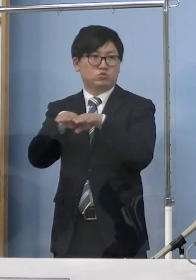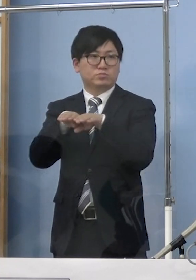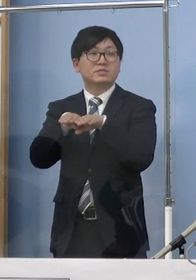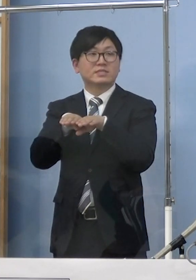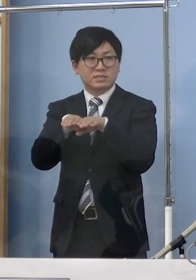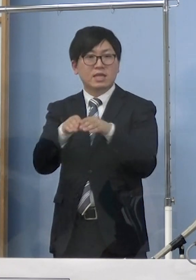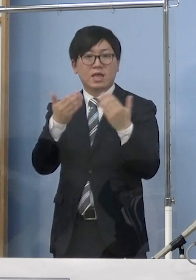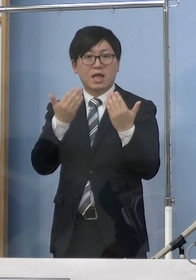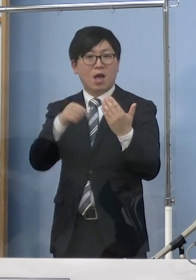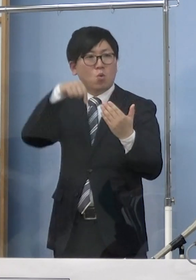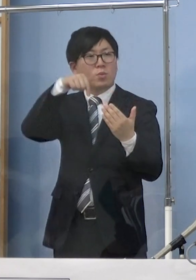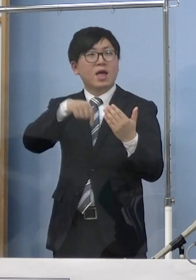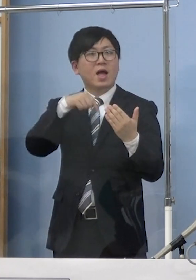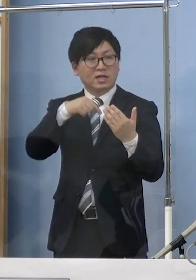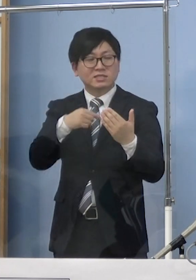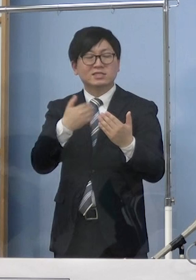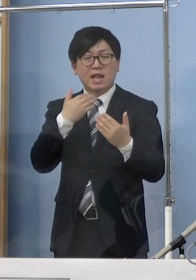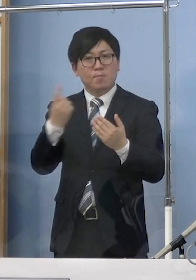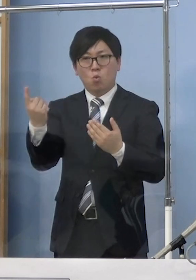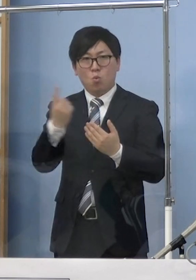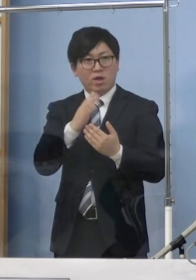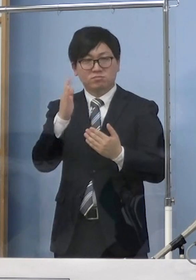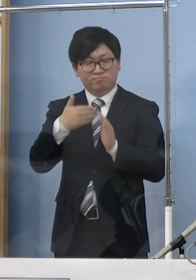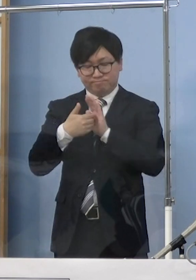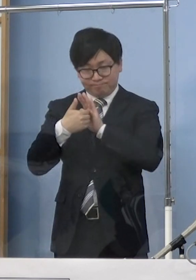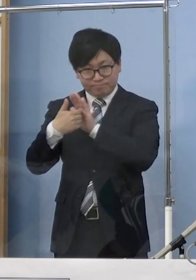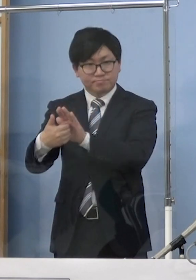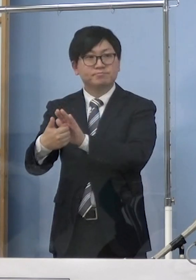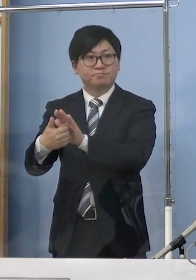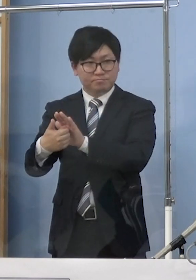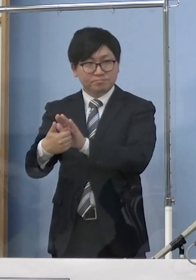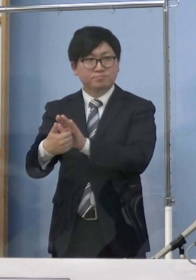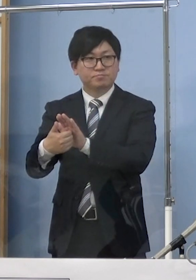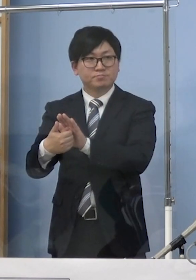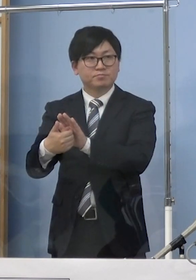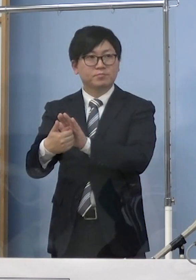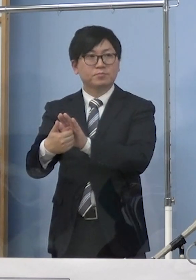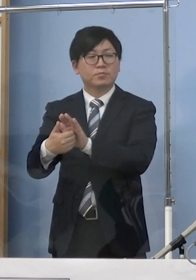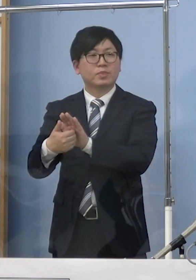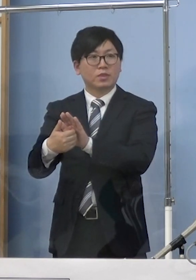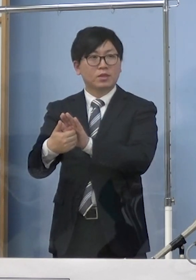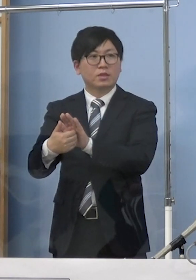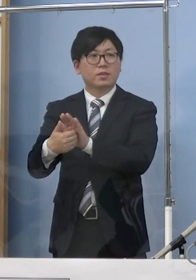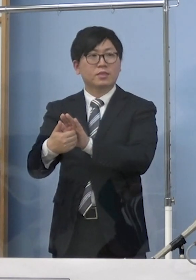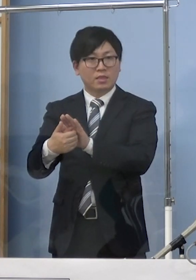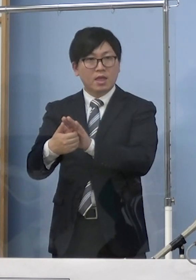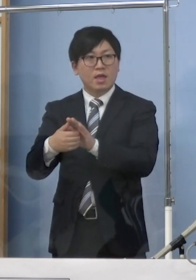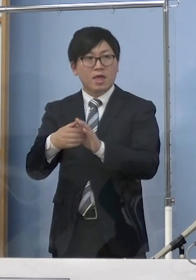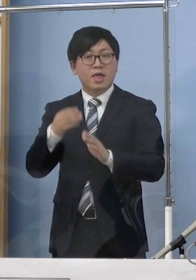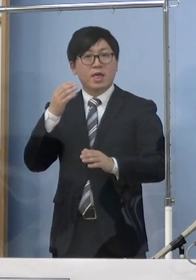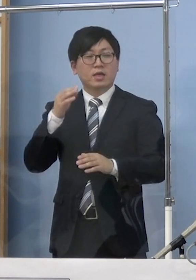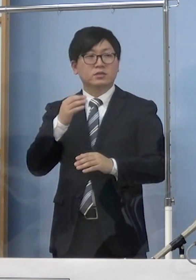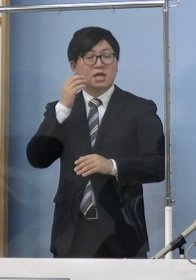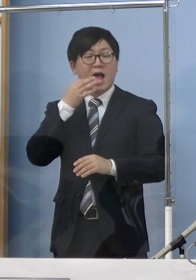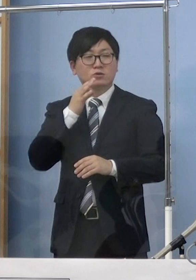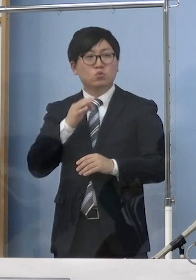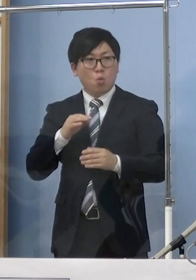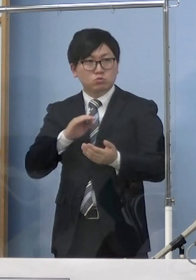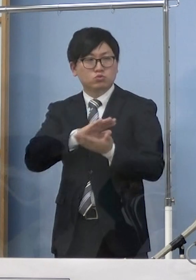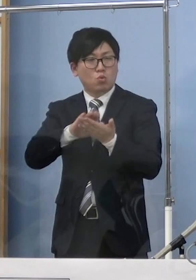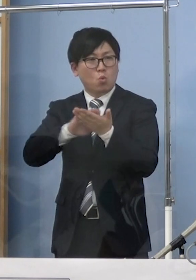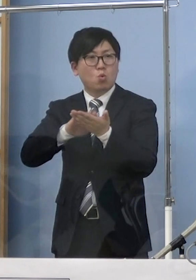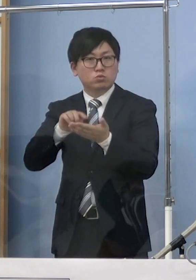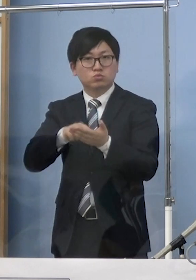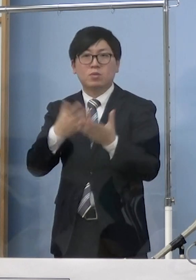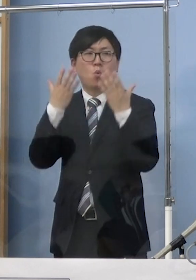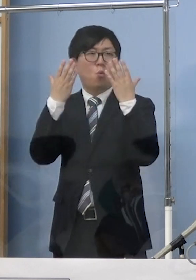止というふうになっております。その上で、すでに消毒は済んでおりますので、